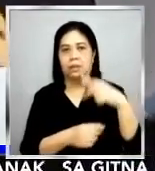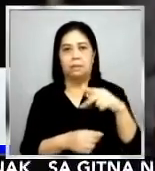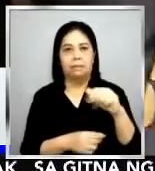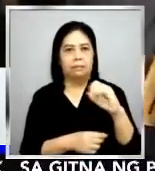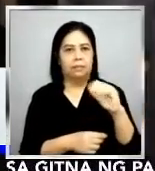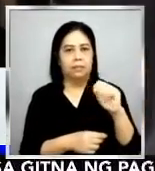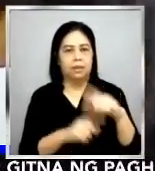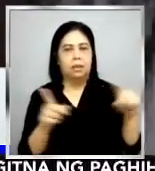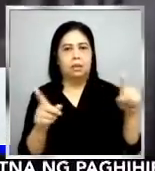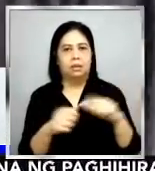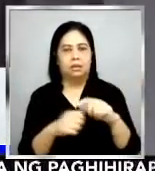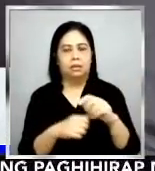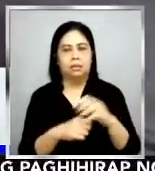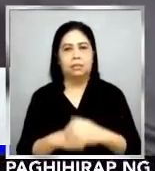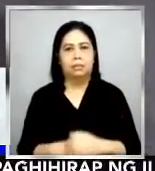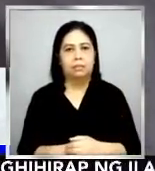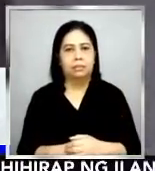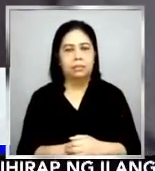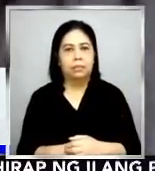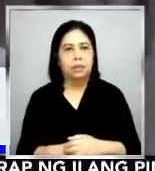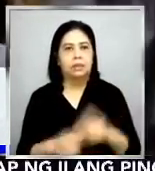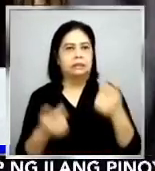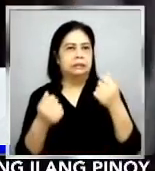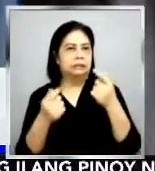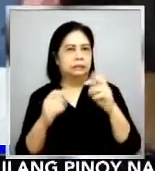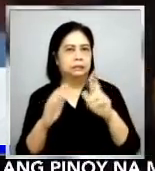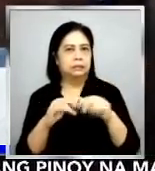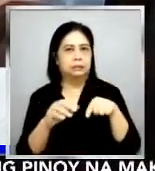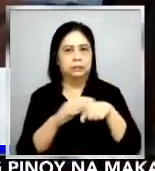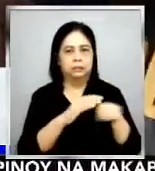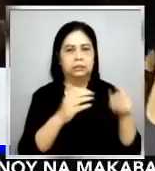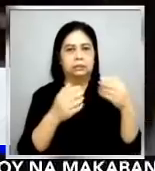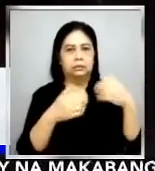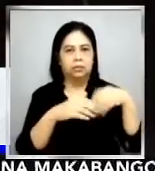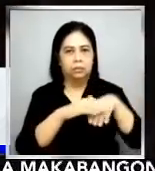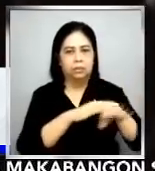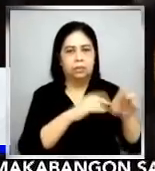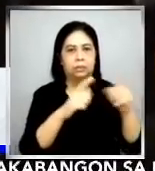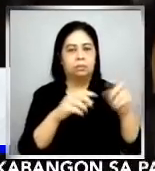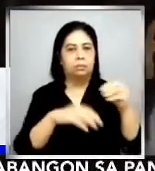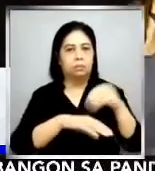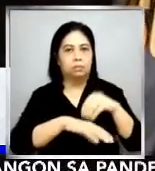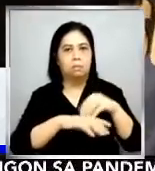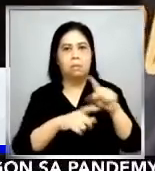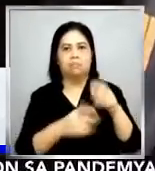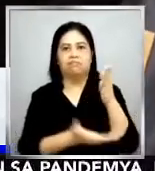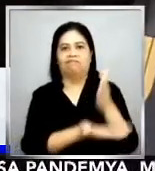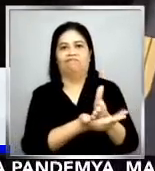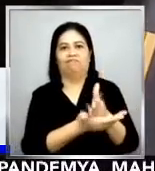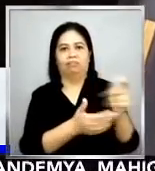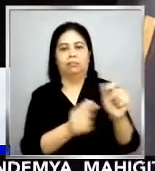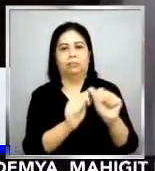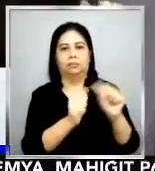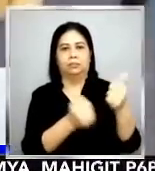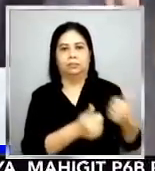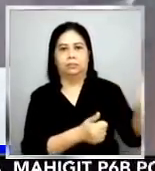gulang. Nagtangka pa pumasok ng tindahan ang dayuhan pero mabilis siyang pinigilan ng mga ahente.